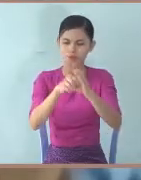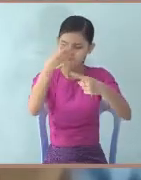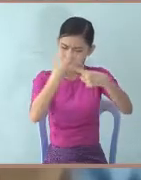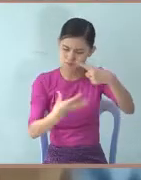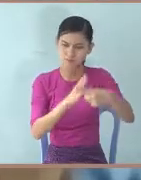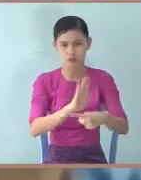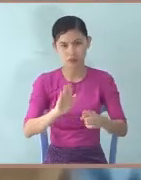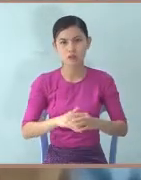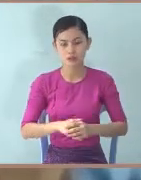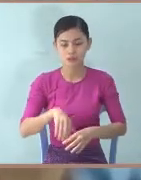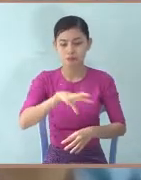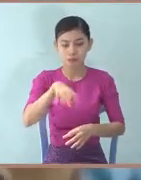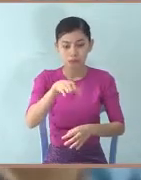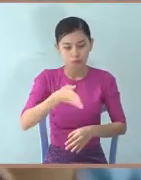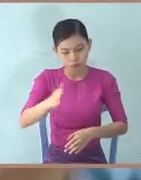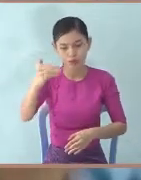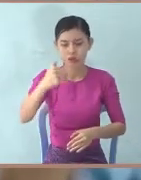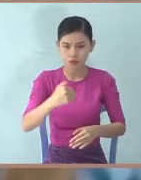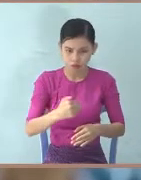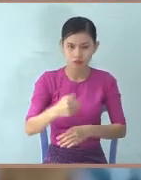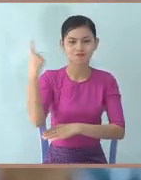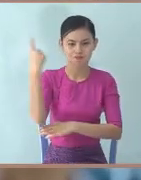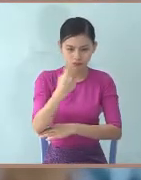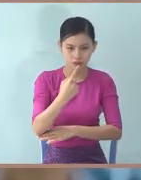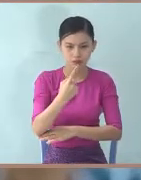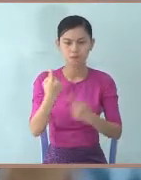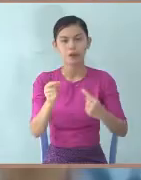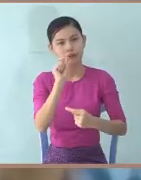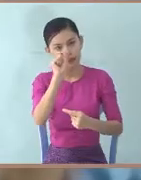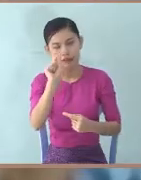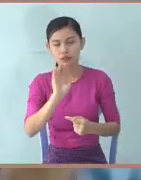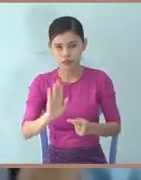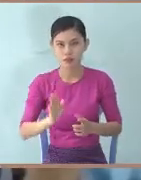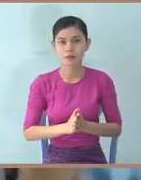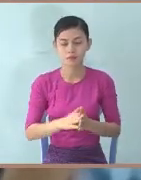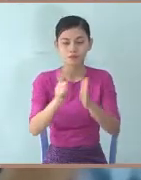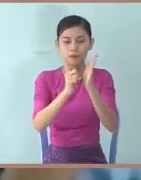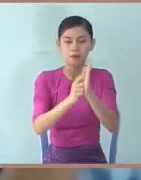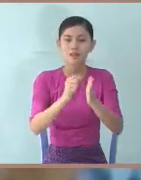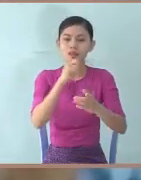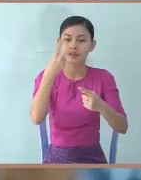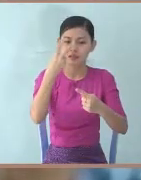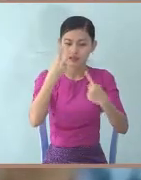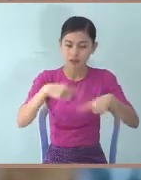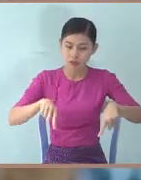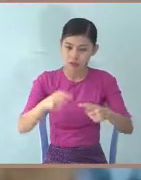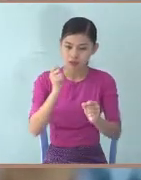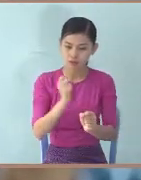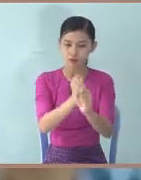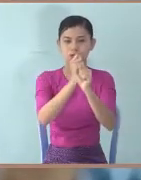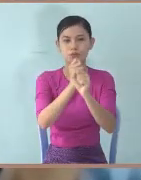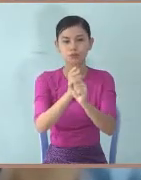လိုပေါ့ဂိတ်တွေဖြတ်ဖြတ်သွားတယ်ဆိုတာဟိုဥပဒေတစ်ခုကတော့ရှိပြီးဥပဒေကိုကင်တွယ်ဖြေရှင်းတဲ့လူတွေပုံမှန်လည်းမဟုတ်ကြည့်ပါလေဗျာနော